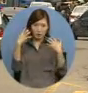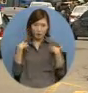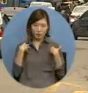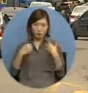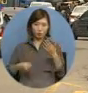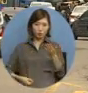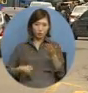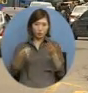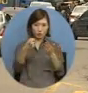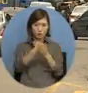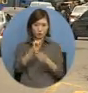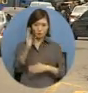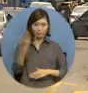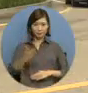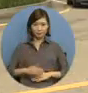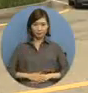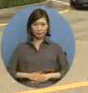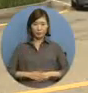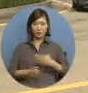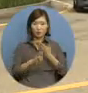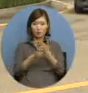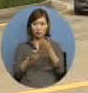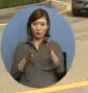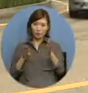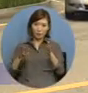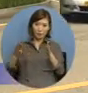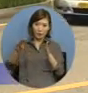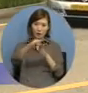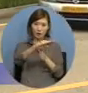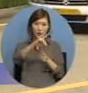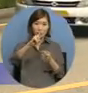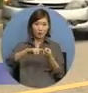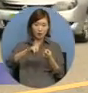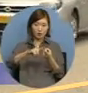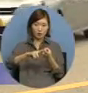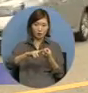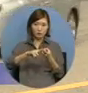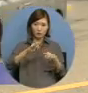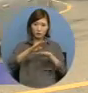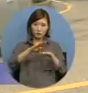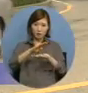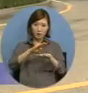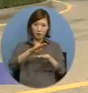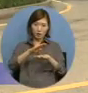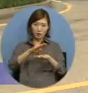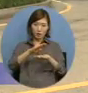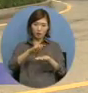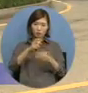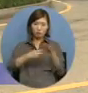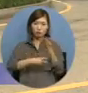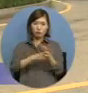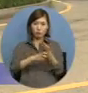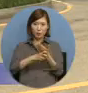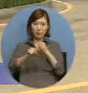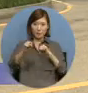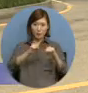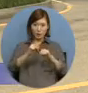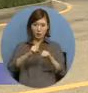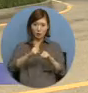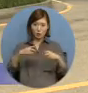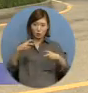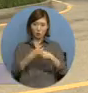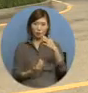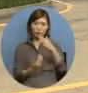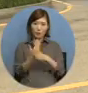결정됐습니다. 불법적으로 좌회전하던 차량들이 준법 운전을 하게 되고 이에 따라서